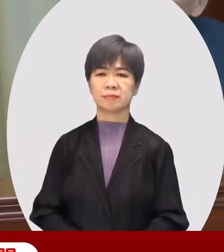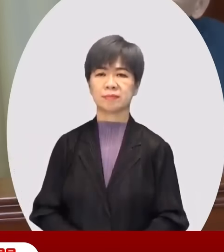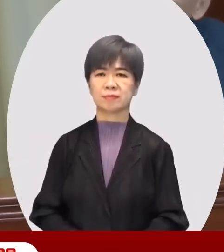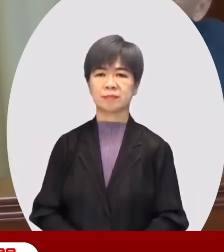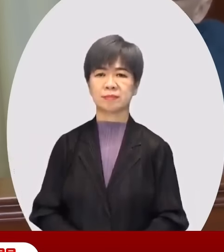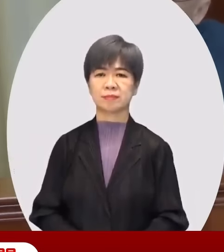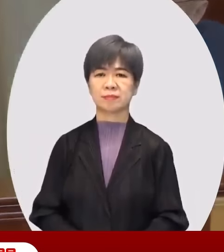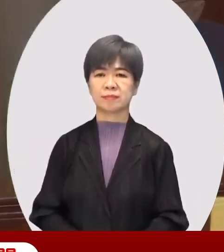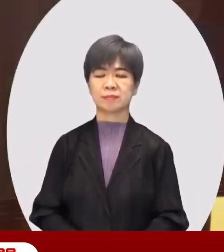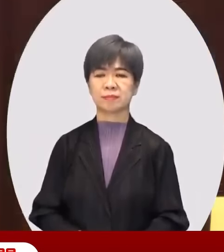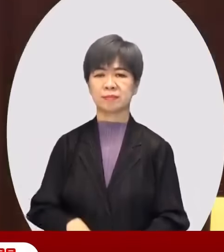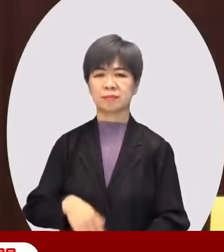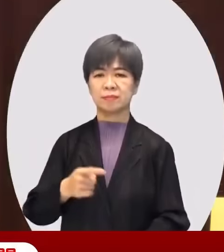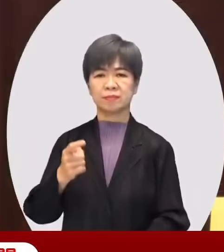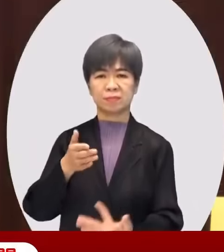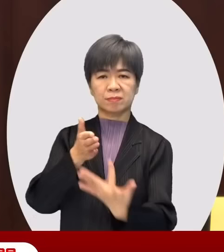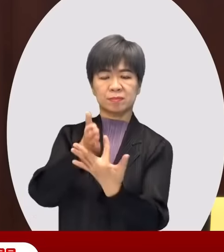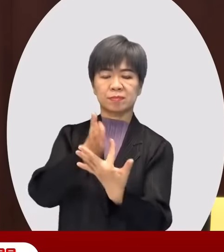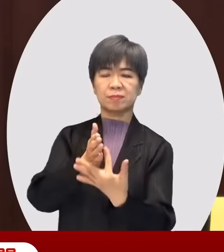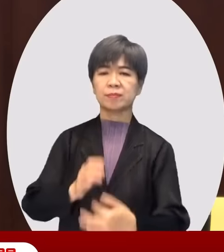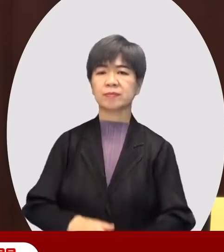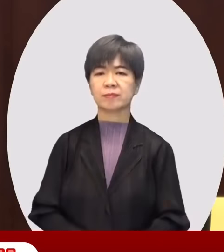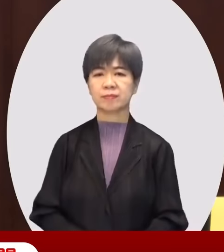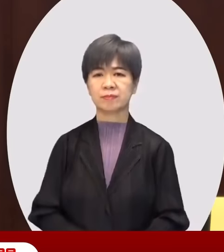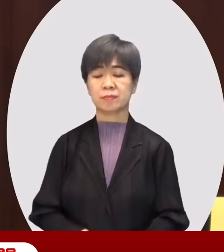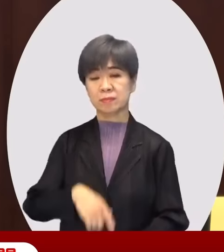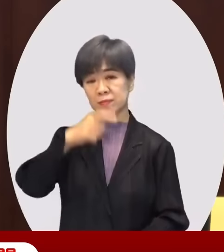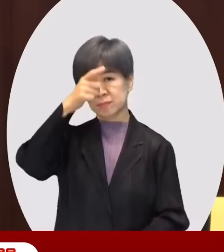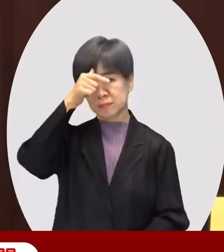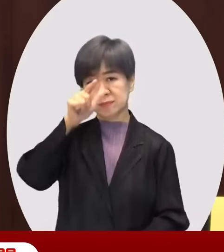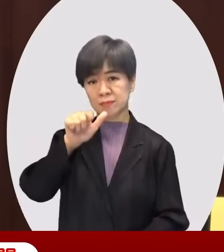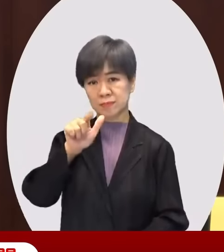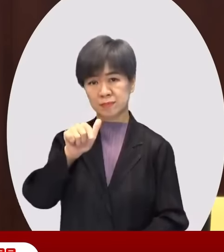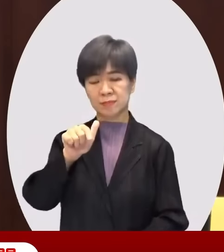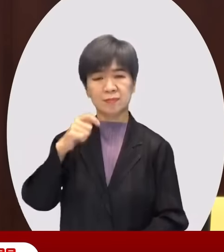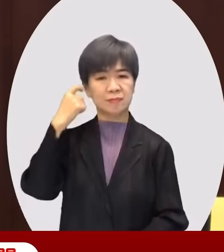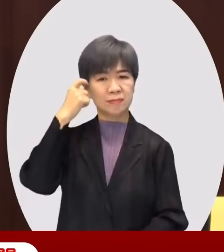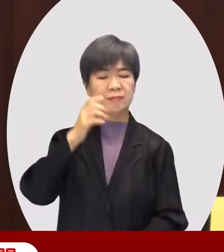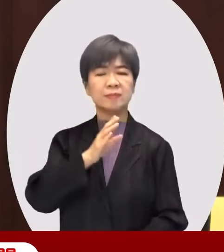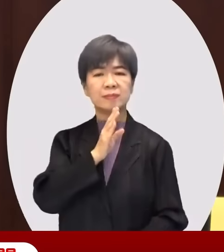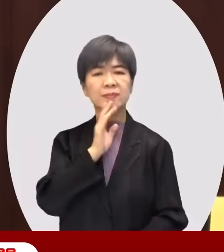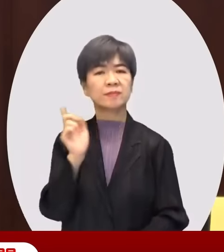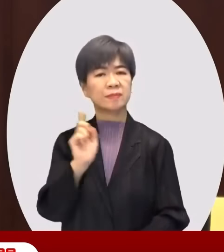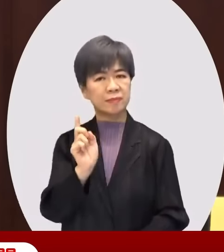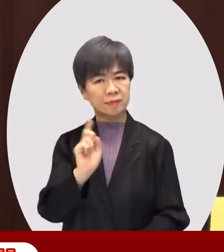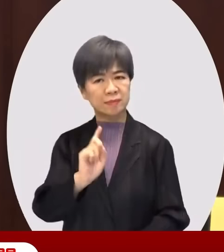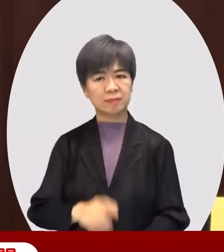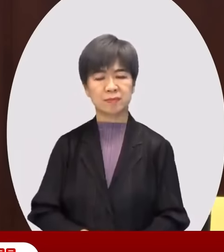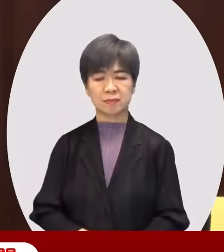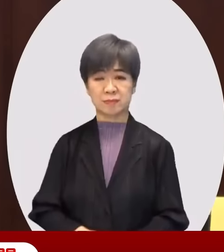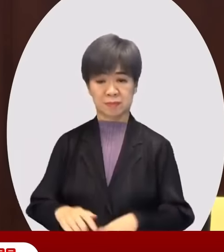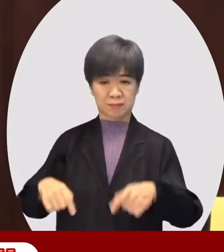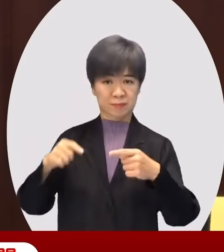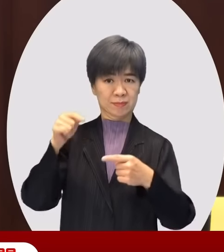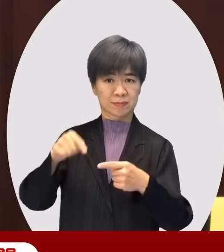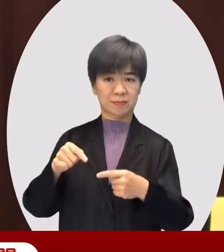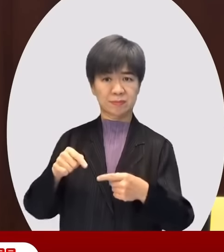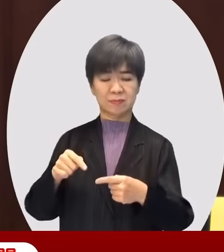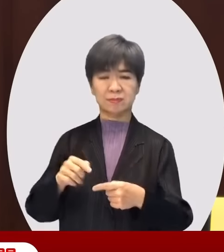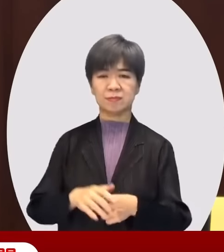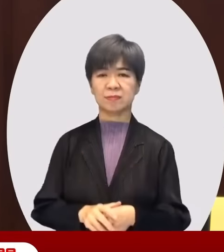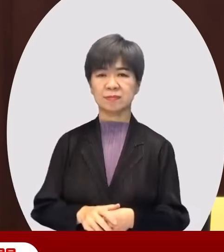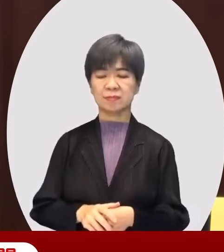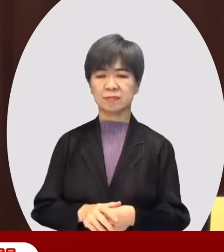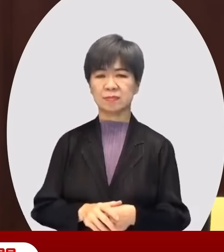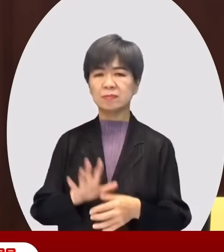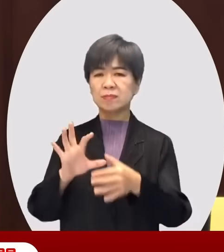想再打个岔哈，那个黄教授他的意思反而是认为说呢，这个细征规定是